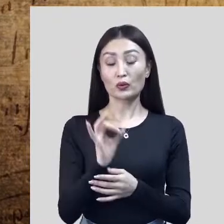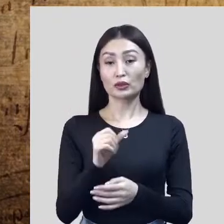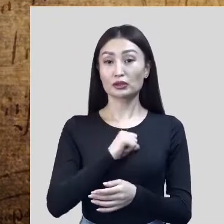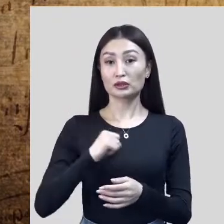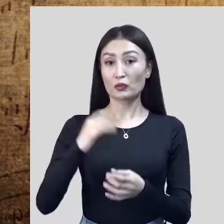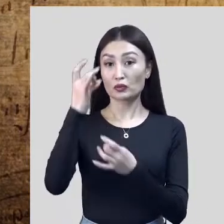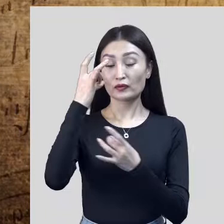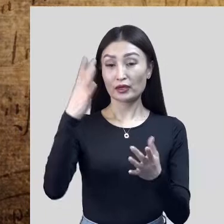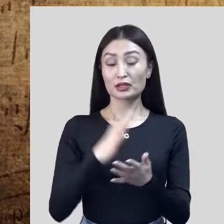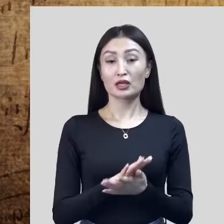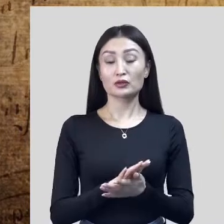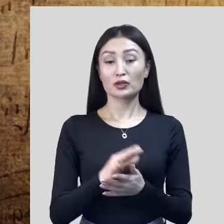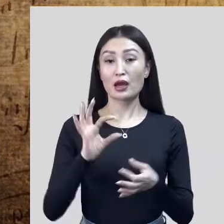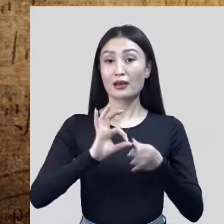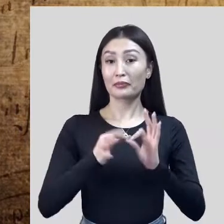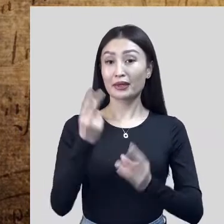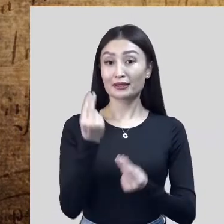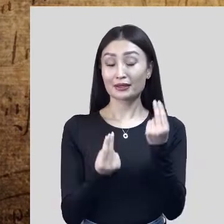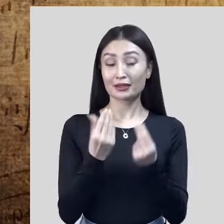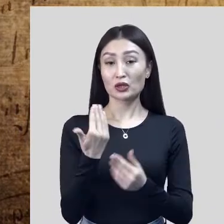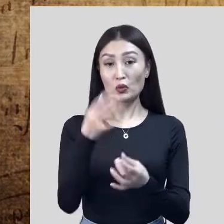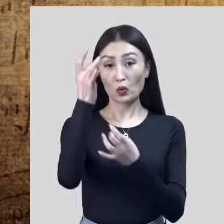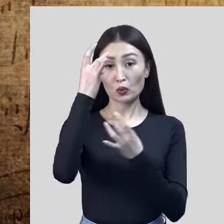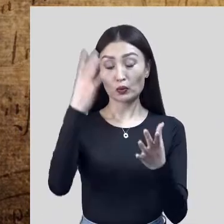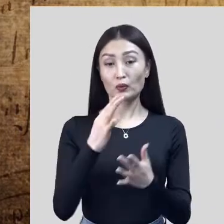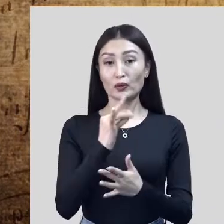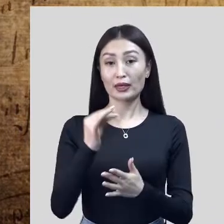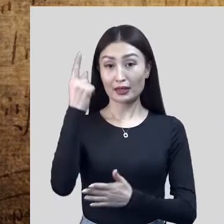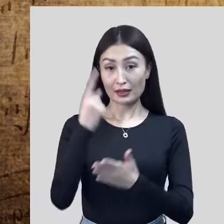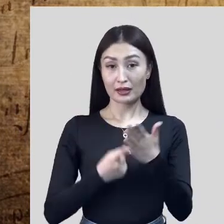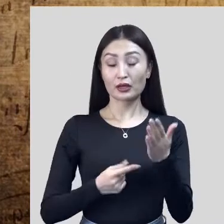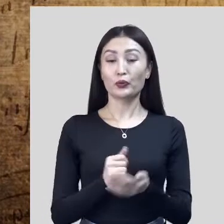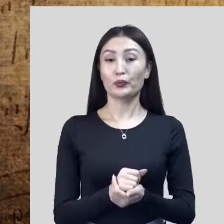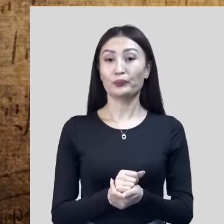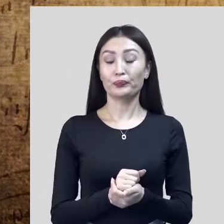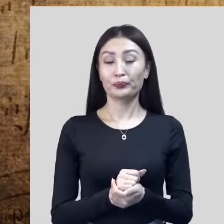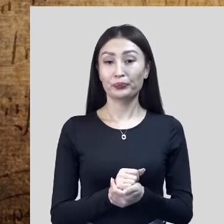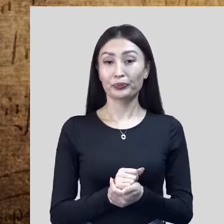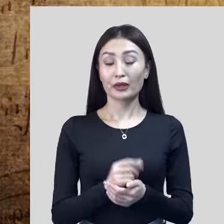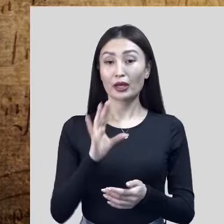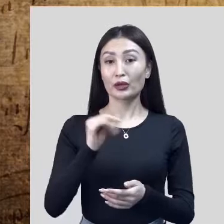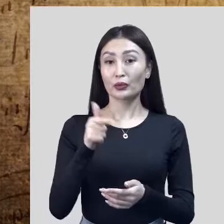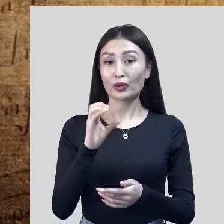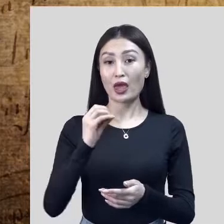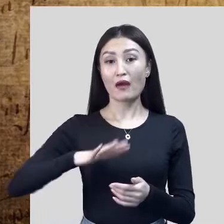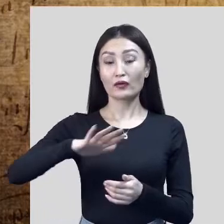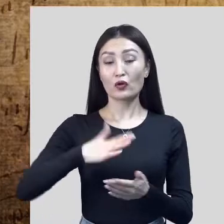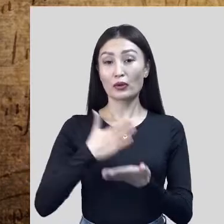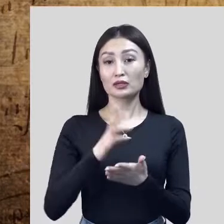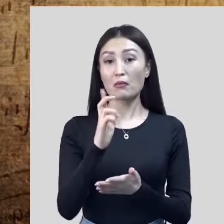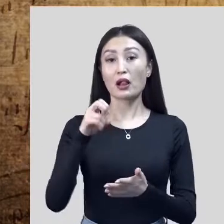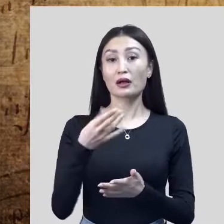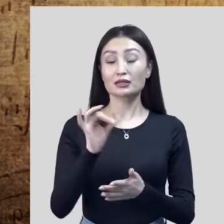саму цивилизацию Древней Греции, Олимпийские игры, ее культуру и религию. На юге Европы находится